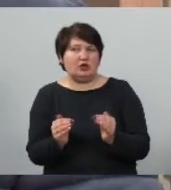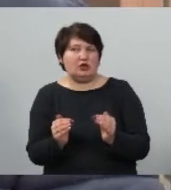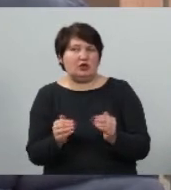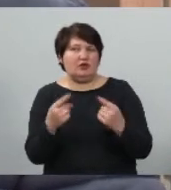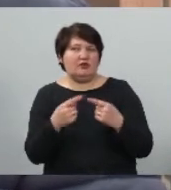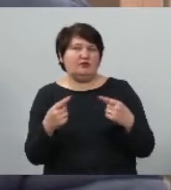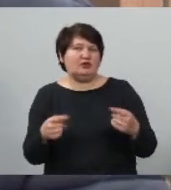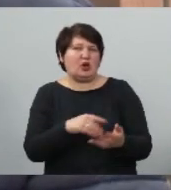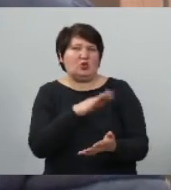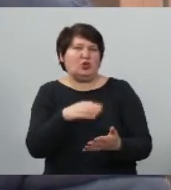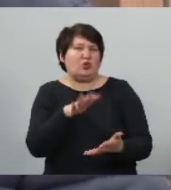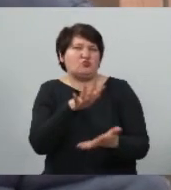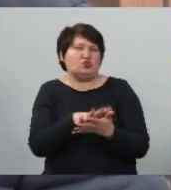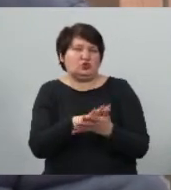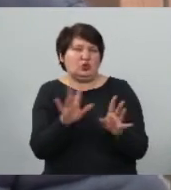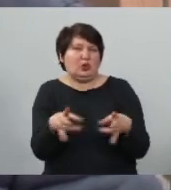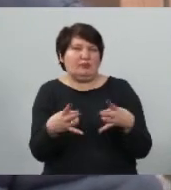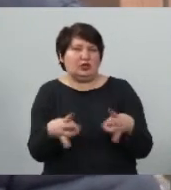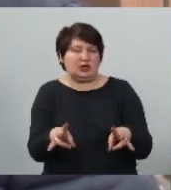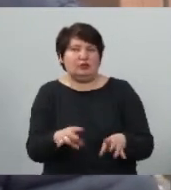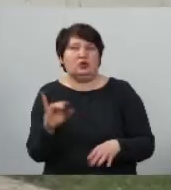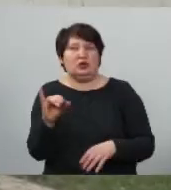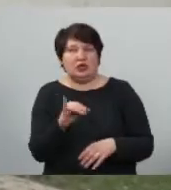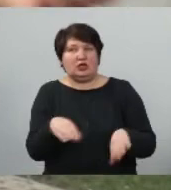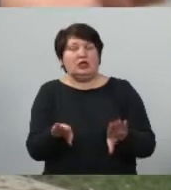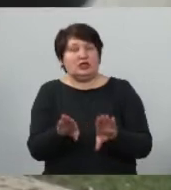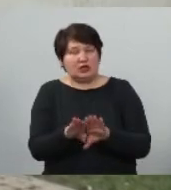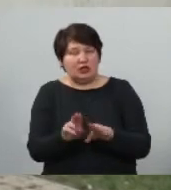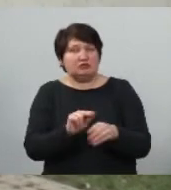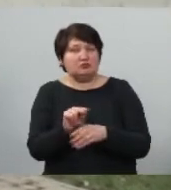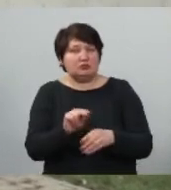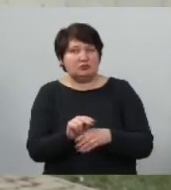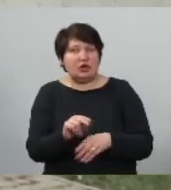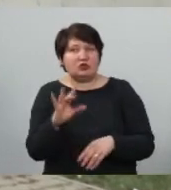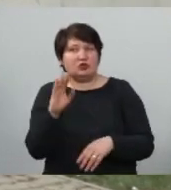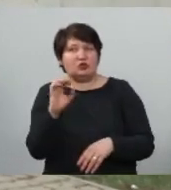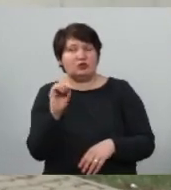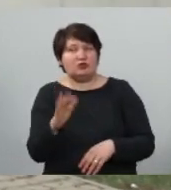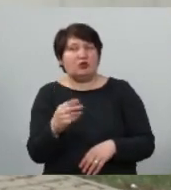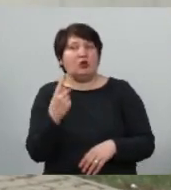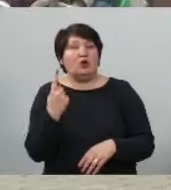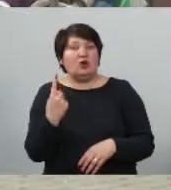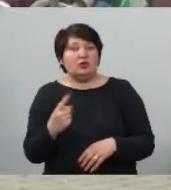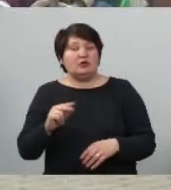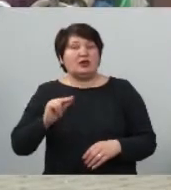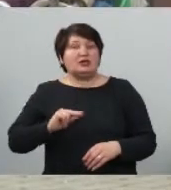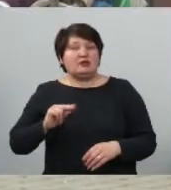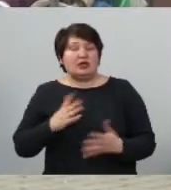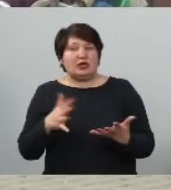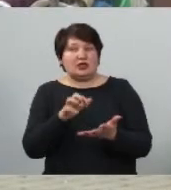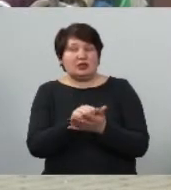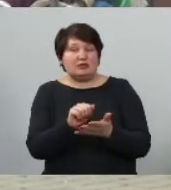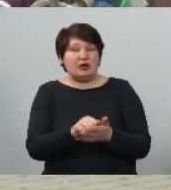всякого мусору не потрібно. Ну, так працюємо. Богдан Андрусів – один з 2 комунальних працівників, які займаються